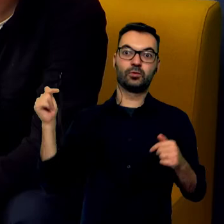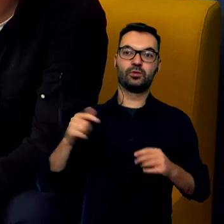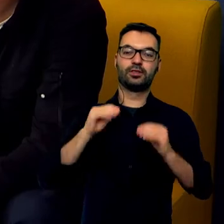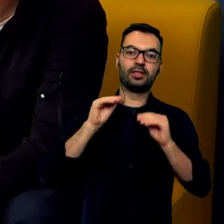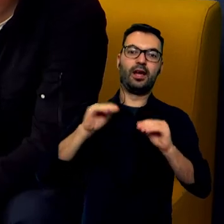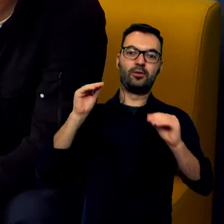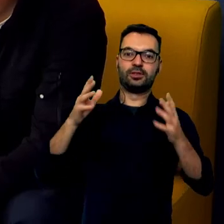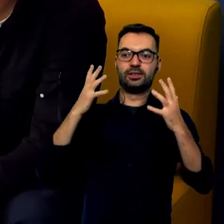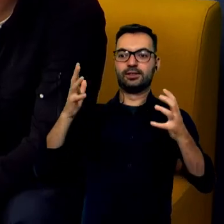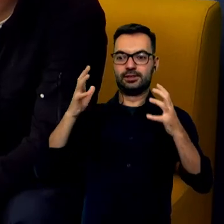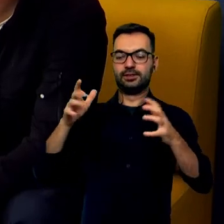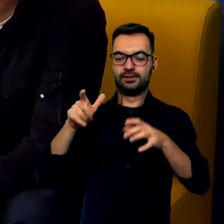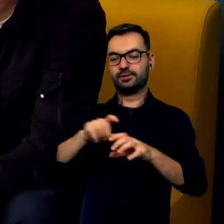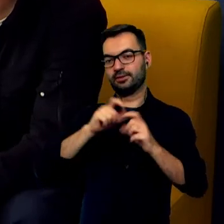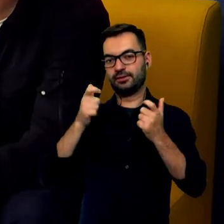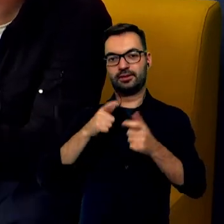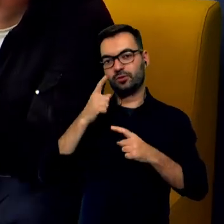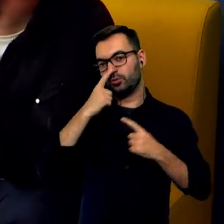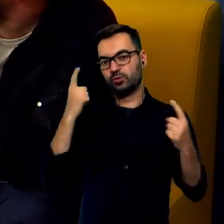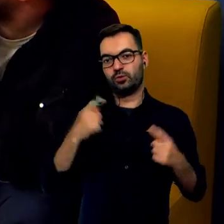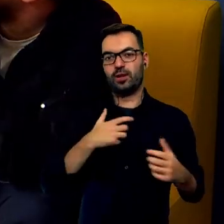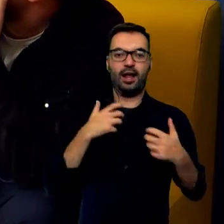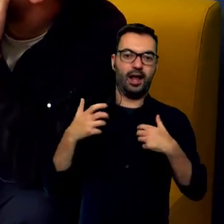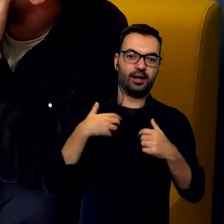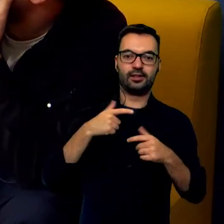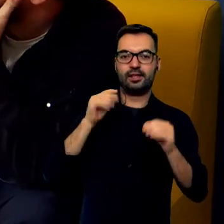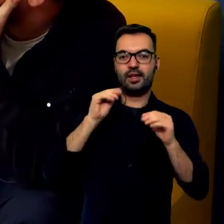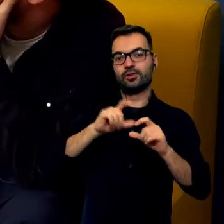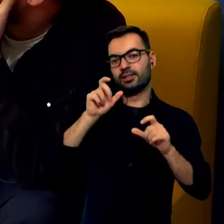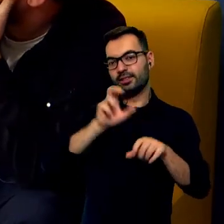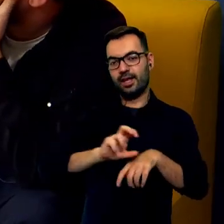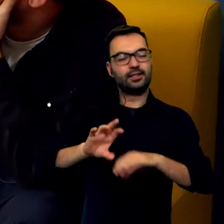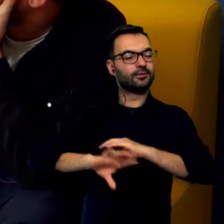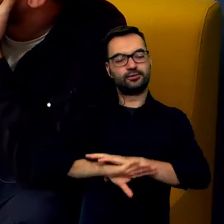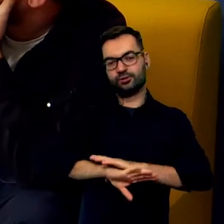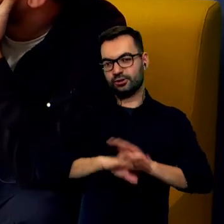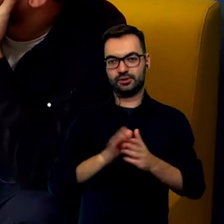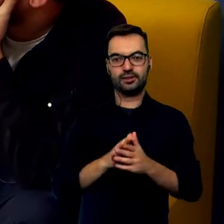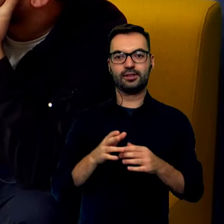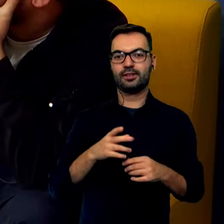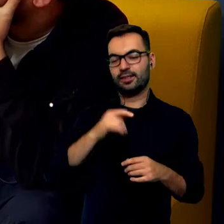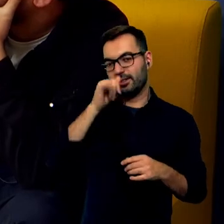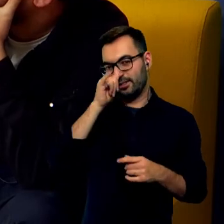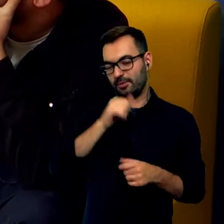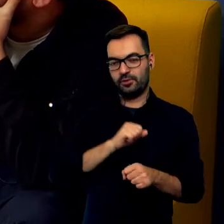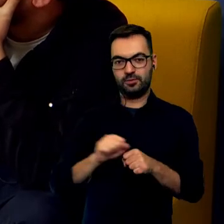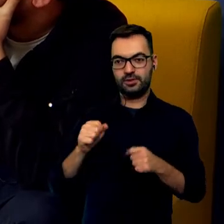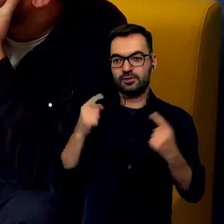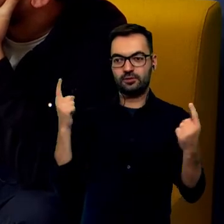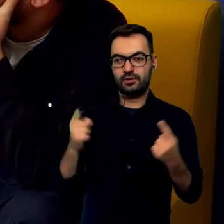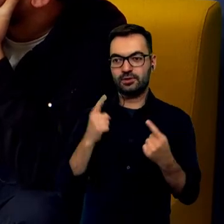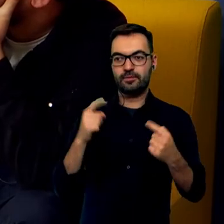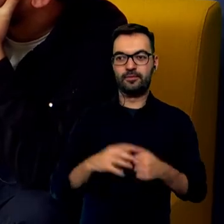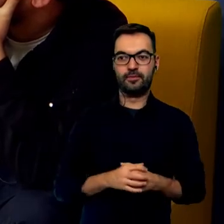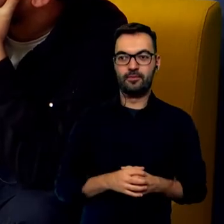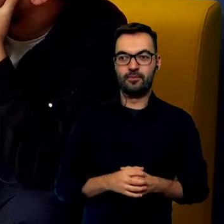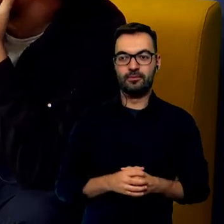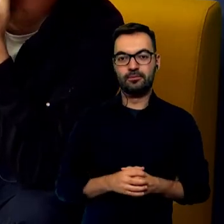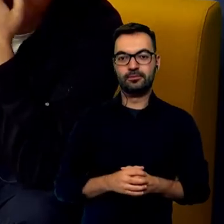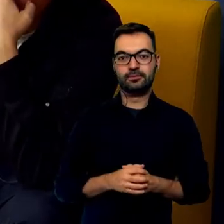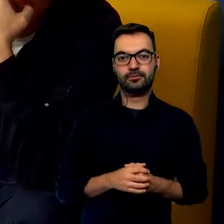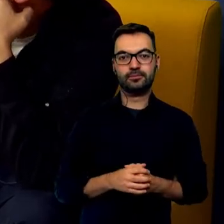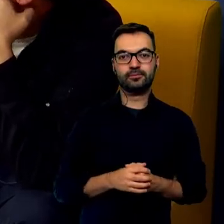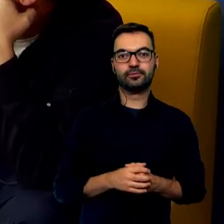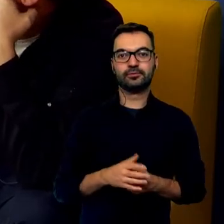chcę cię nauczyć, żebyś ty był teraz świetnym aktorem, ja cię nauczę techniki, wszystkiego i tak dalej. Ale nie może dochodzić do sytuacji,